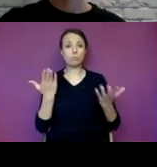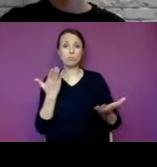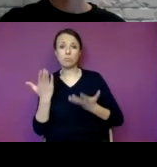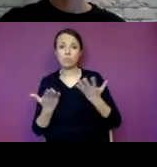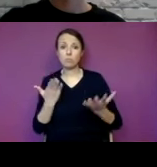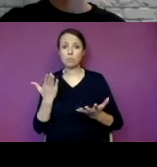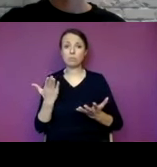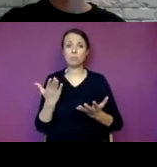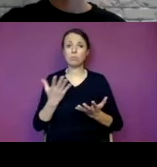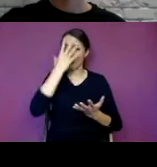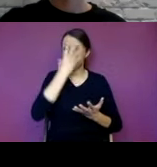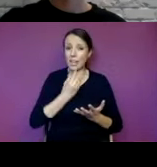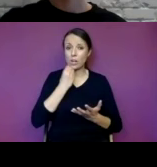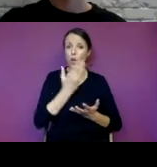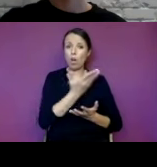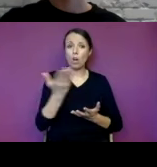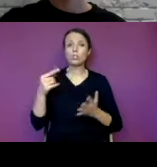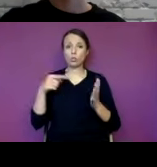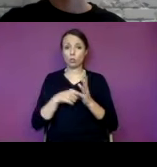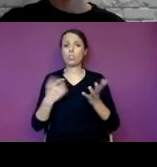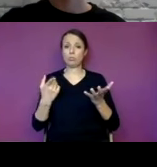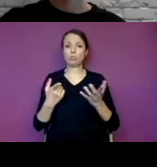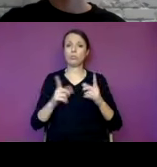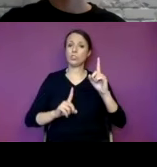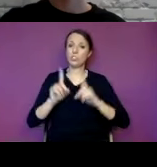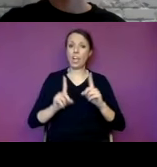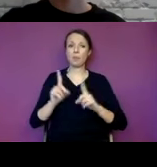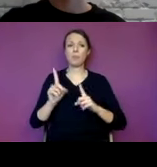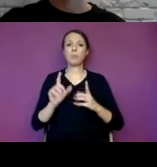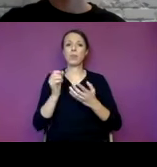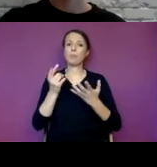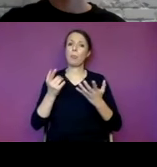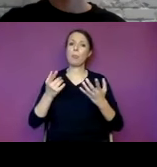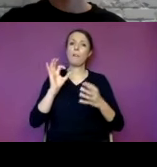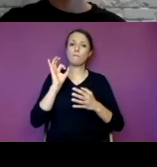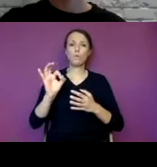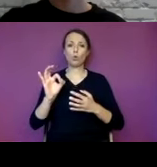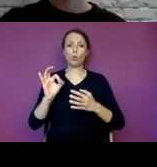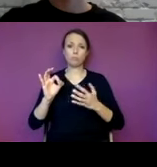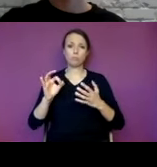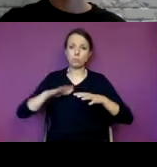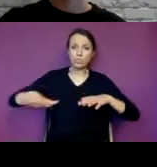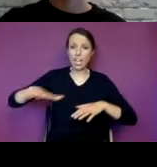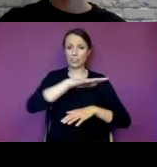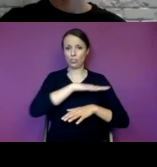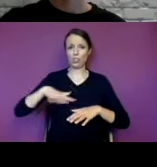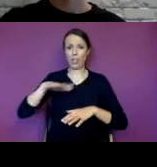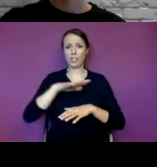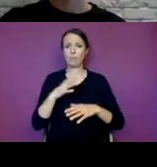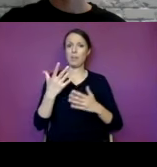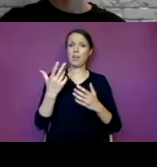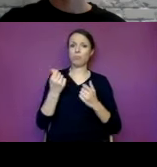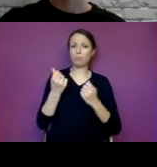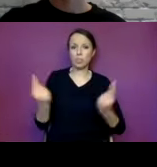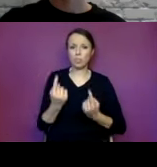dosyć odważnie przedsiębiorczego też podejścia do własnej przestrzeni. Natomiast jeżeli chodzi jeszcze padło to pytanie